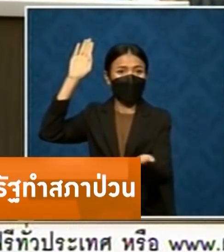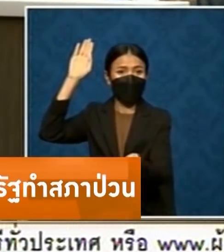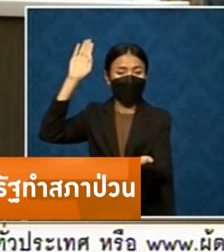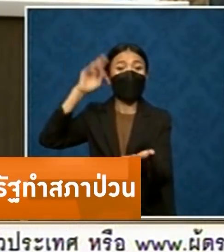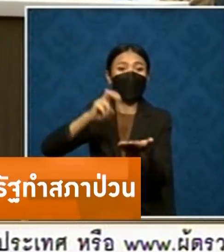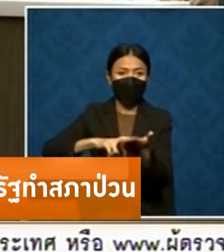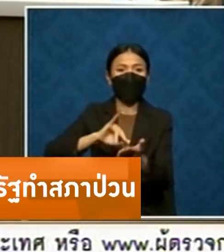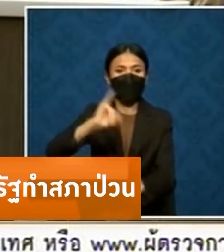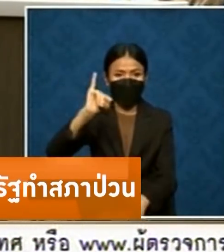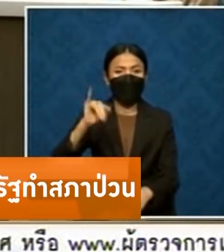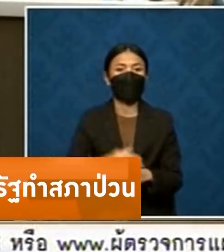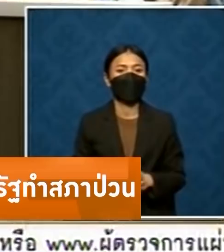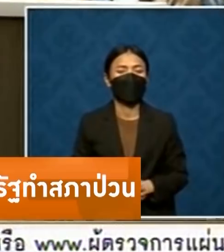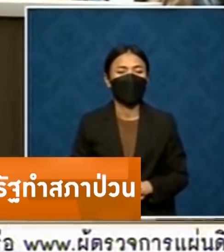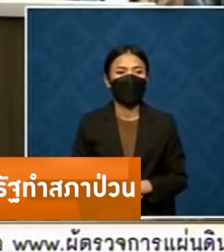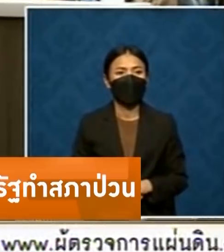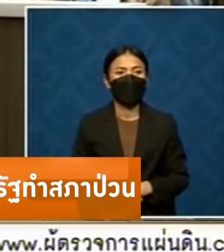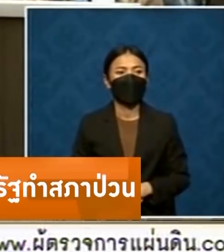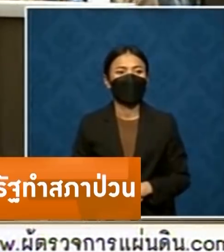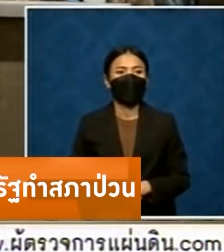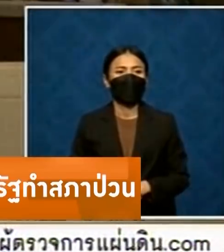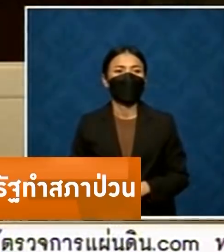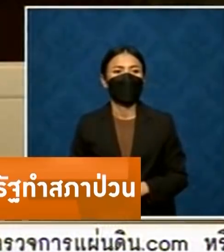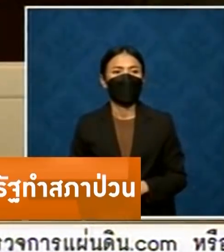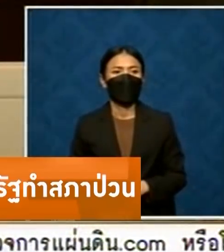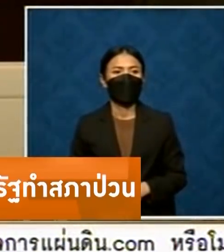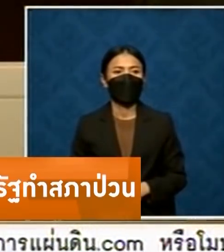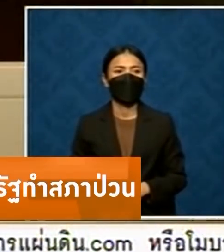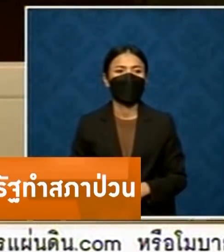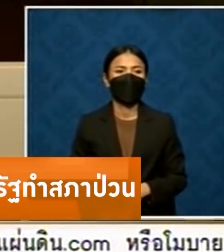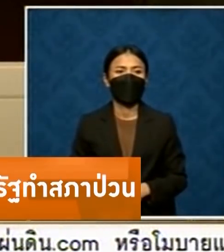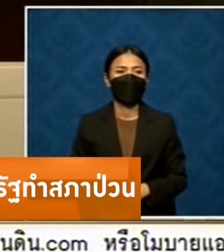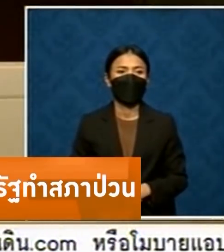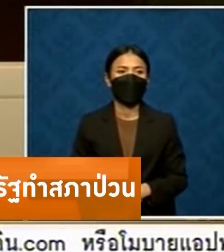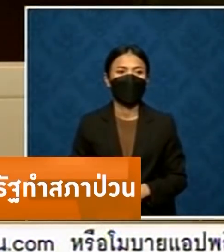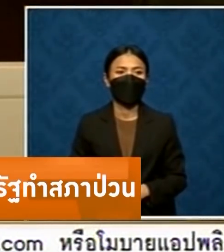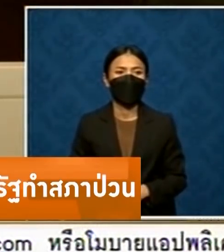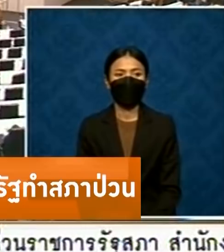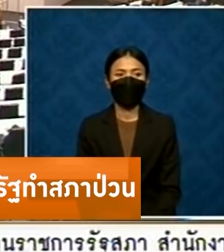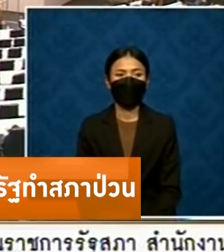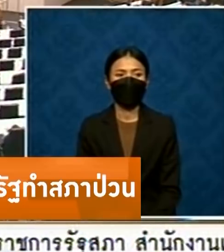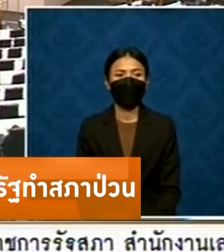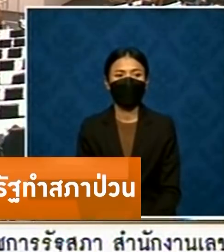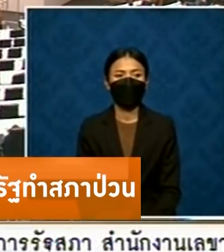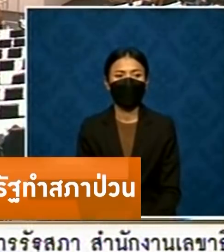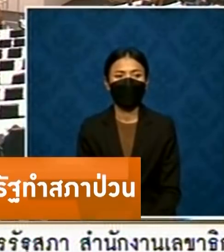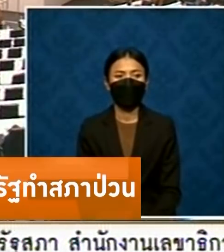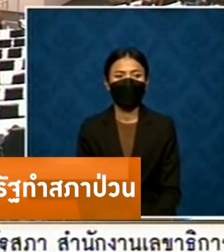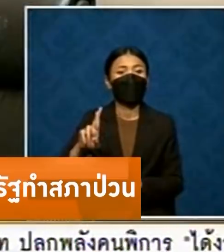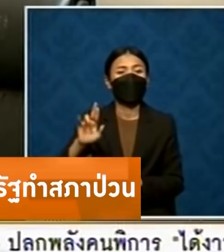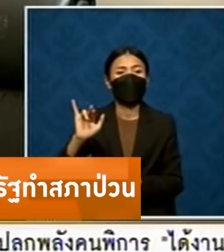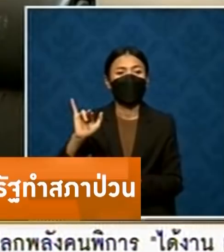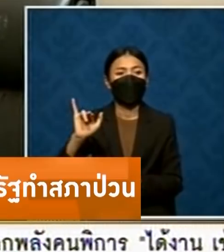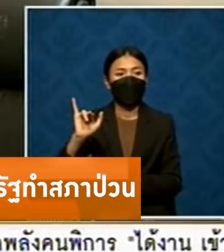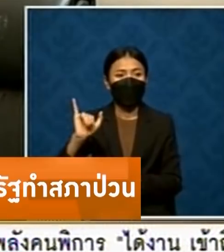เมืองก็เห็นว่าพลเอกประยุทธ์นั้นควบคุมสสในสภาไม่ได้หมดความสามารถในการควบคุมสภาและหมดความสามารถแม้